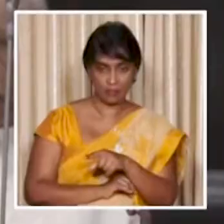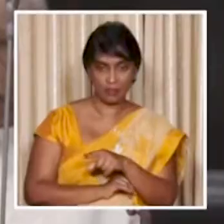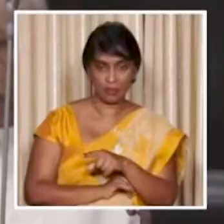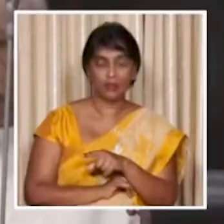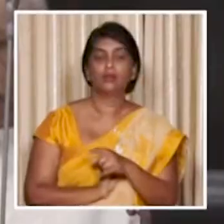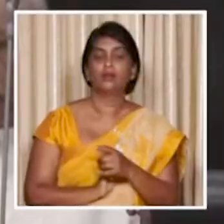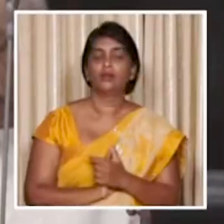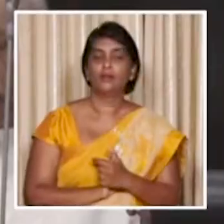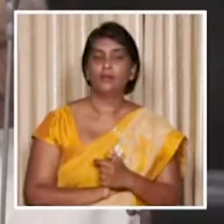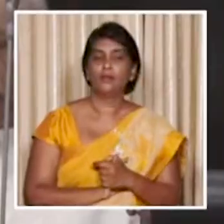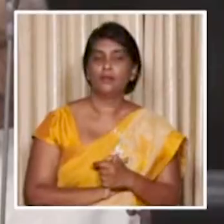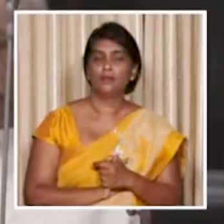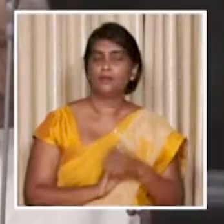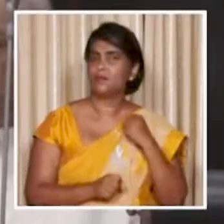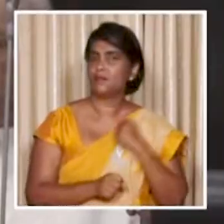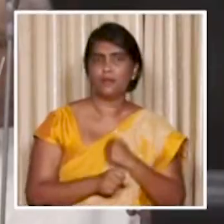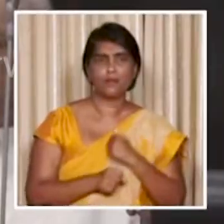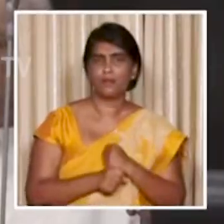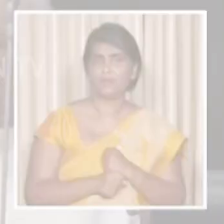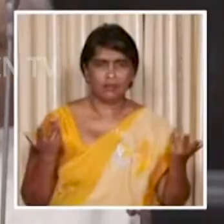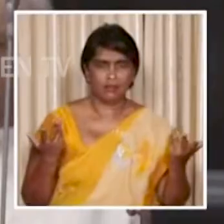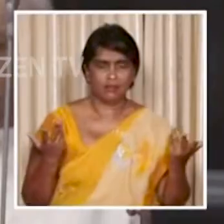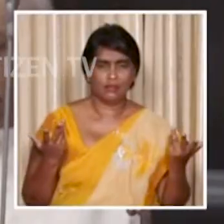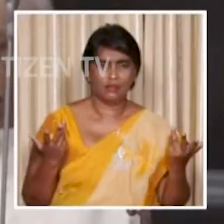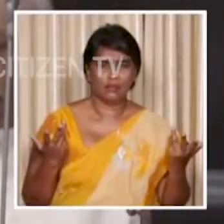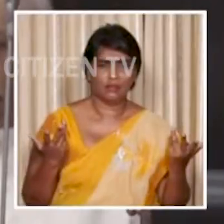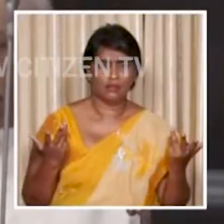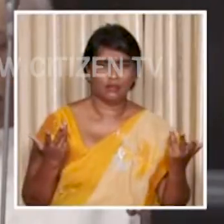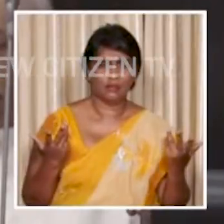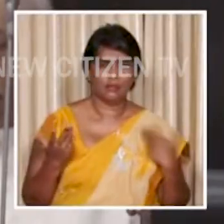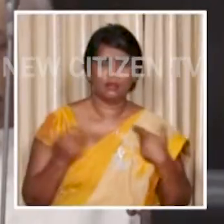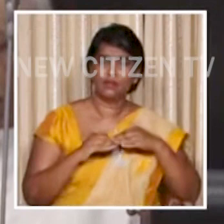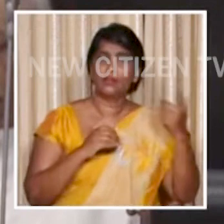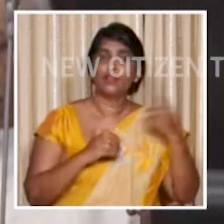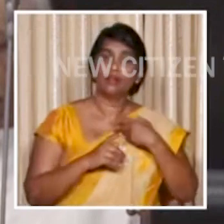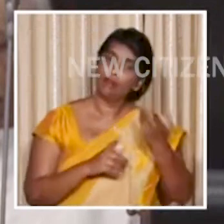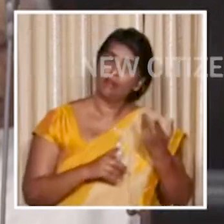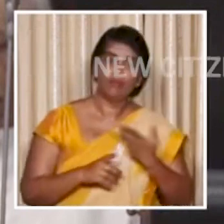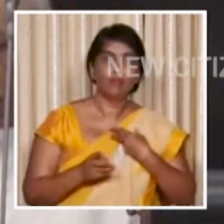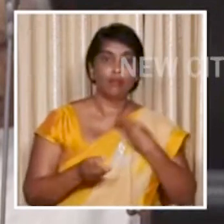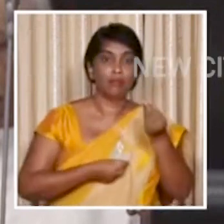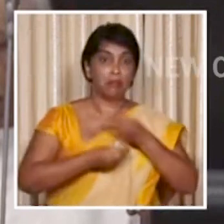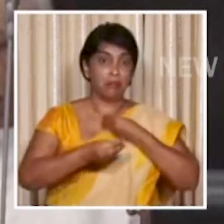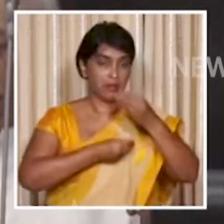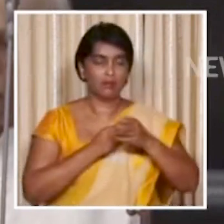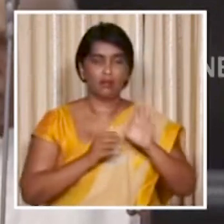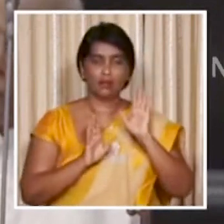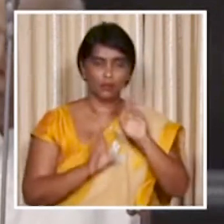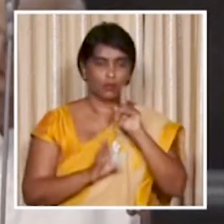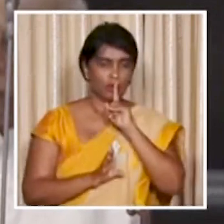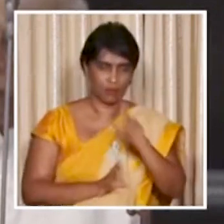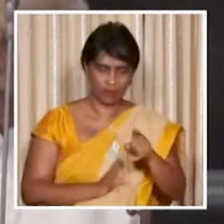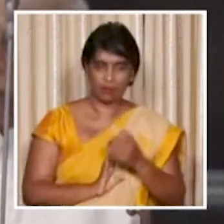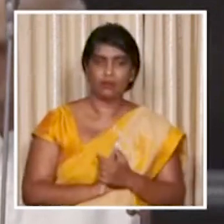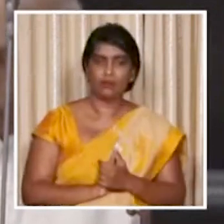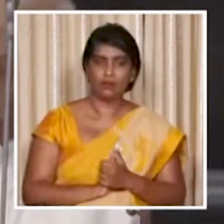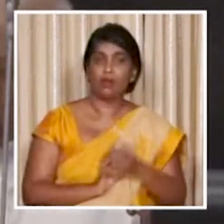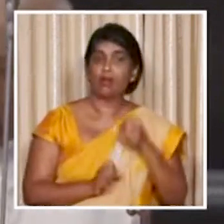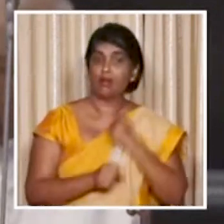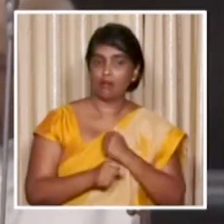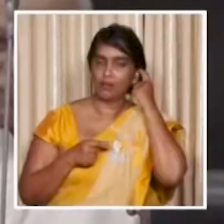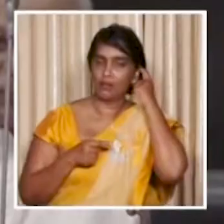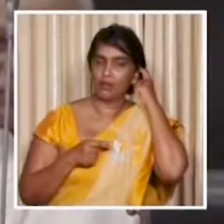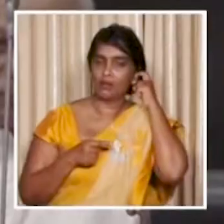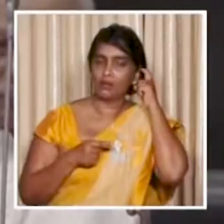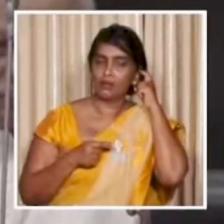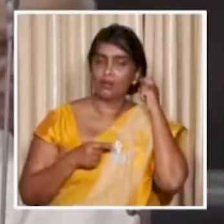පස්සේ ඉතින් මෙතනලා තියෙන ආණ්ඩුවට කිසිම බැඳීමක් නැහැ. අනිත් පැත්තෙන් කිව්වා අපි දෙන්න මේක ගන්න දෙනු කරනවා කියලා. එහෙනම් අඩු ගානේ ඉල්ලන්න තිබුණානේ ආණ්ඩුවටත්